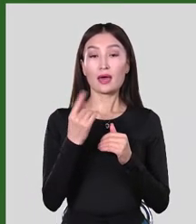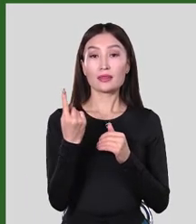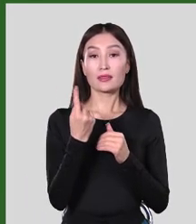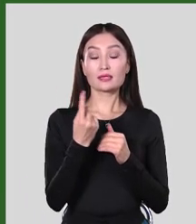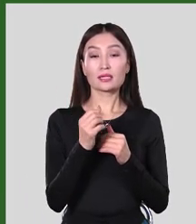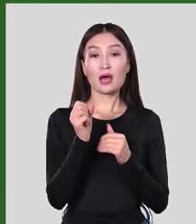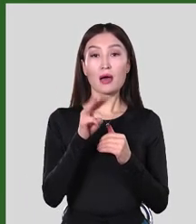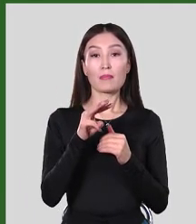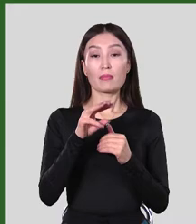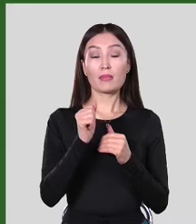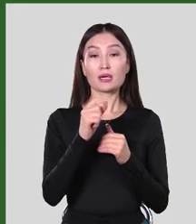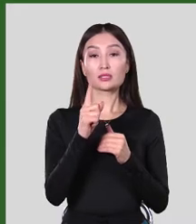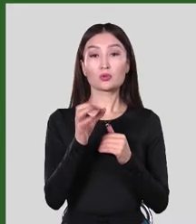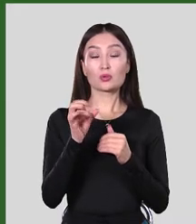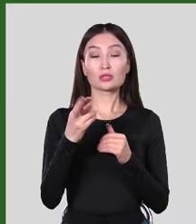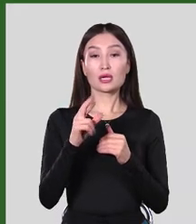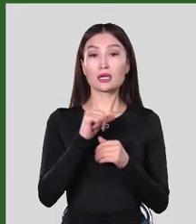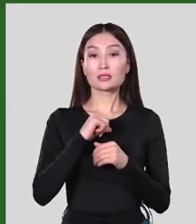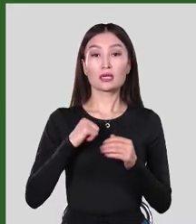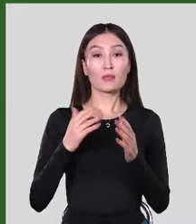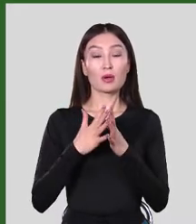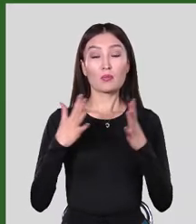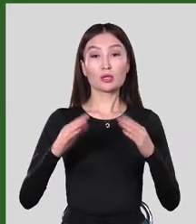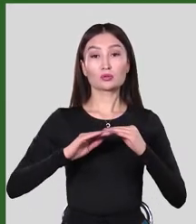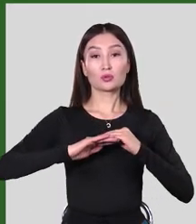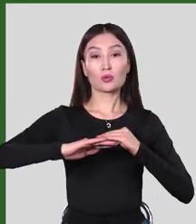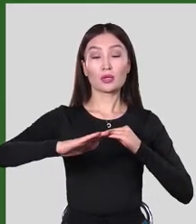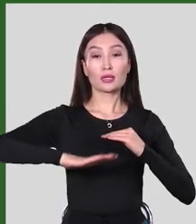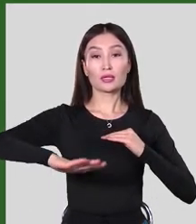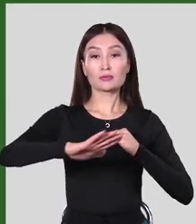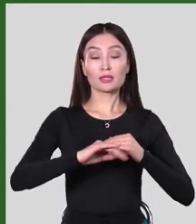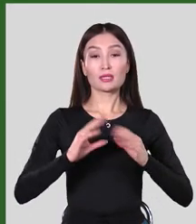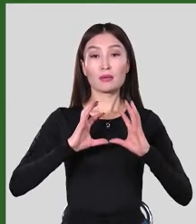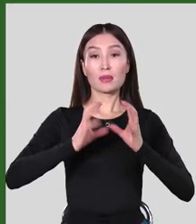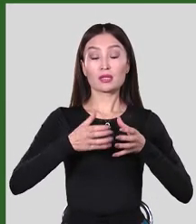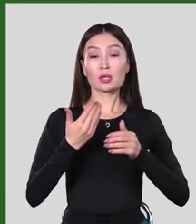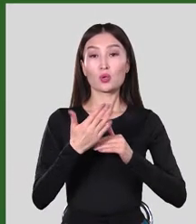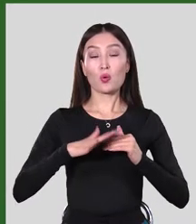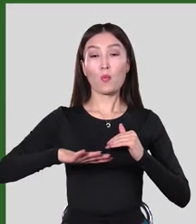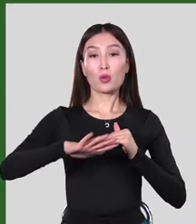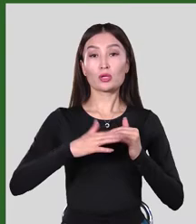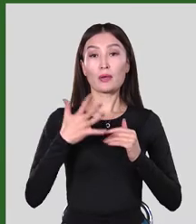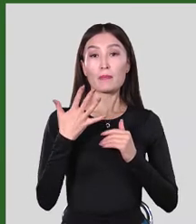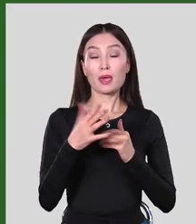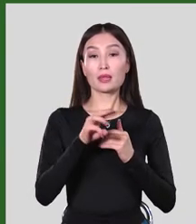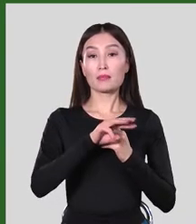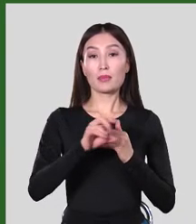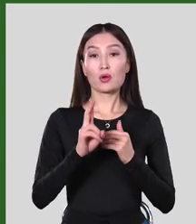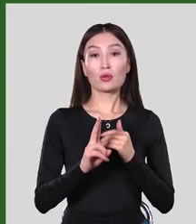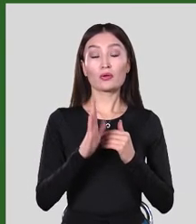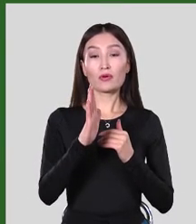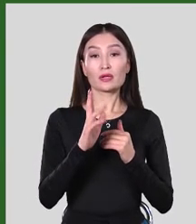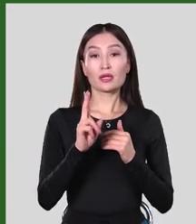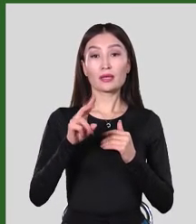них, Амазонская, является самой большой низменностью планеты. Ее площадь 5 миллионов